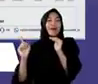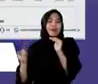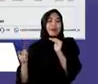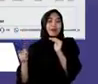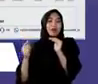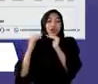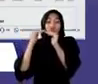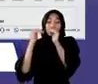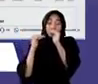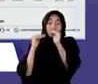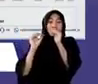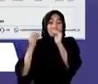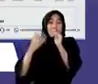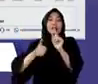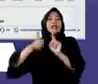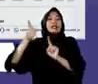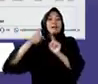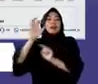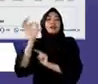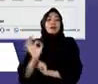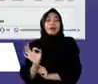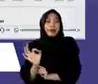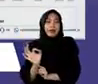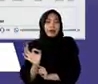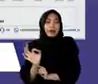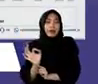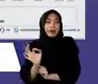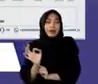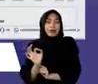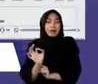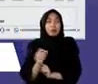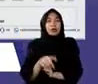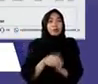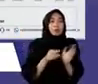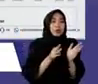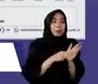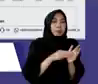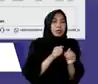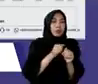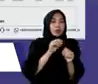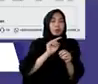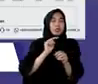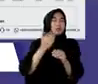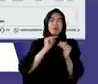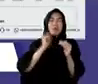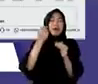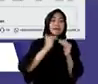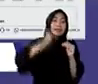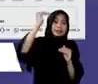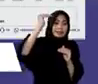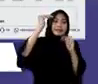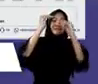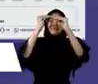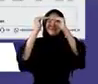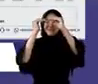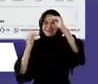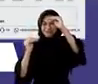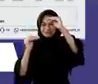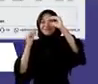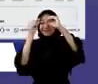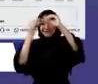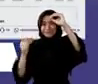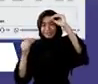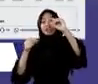atau turun sebesar 16% sejak minggu puncak. Dan pelaksanaan PPKM yang